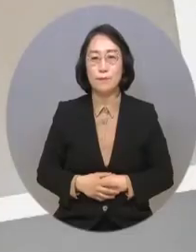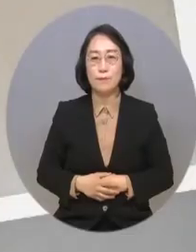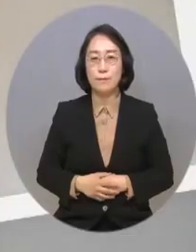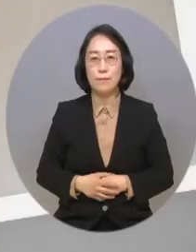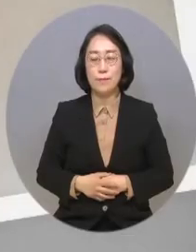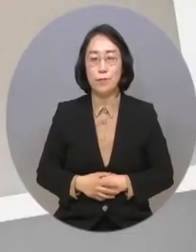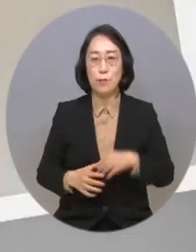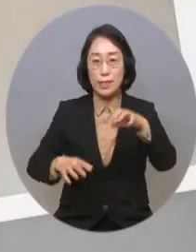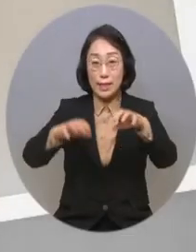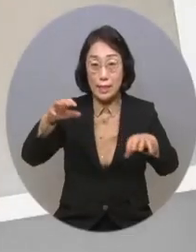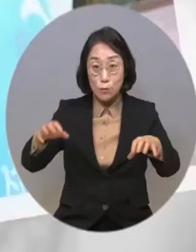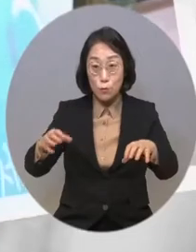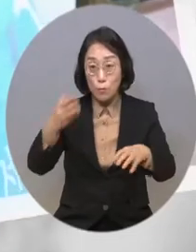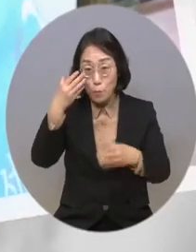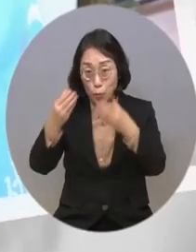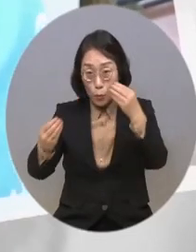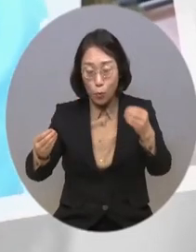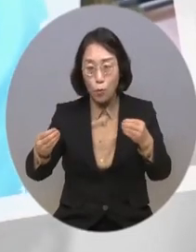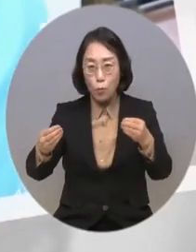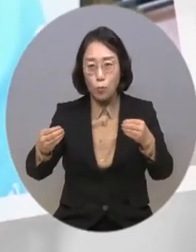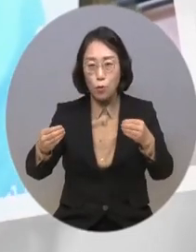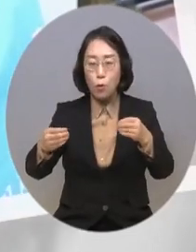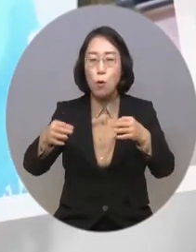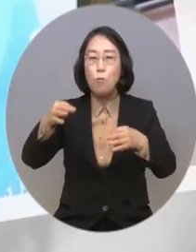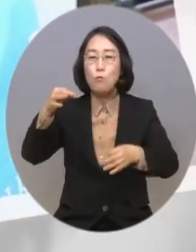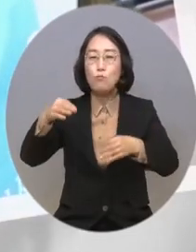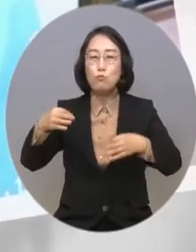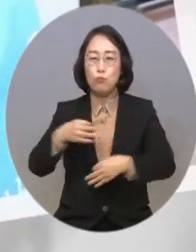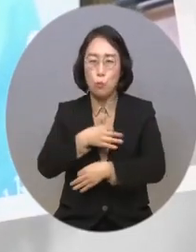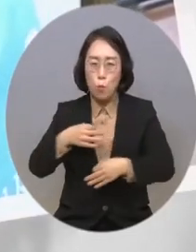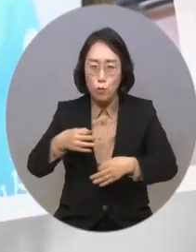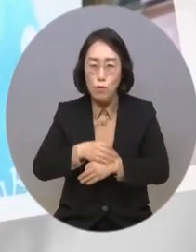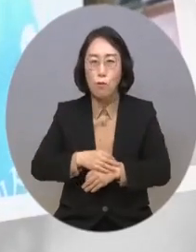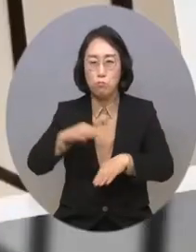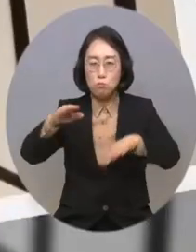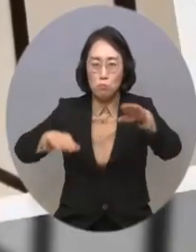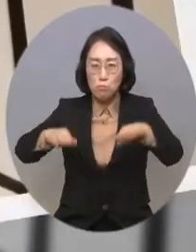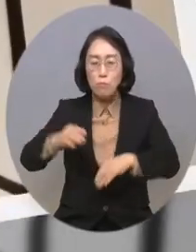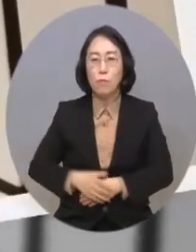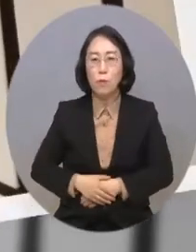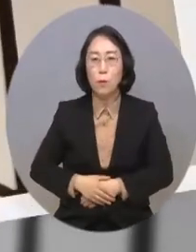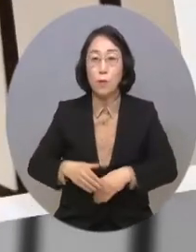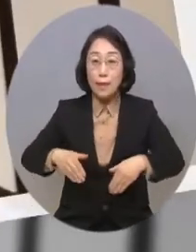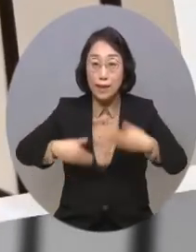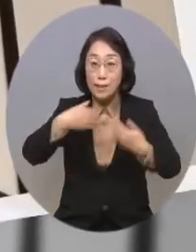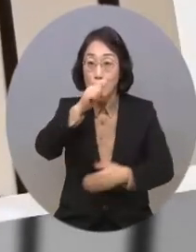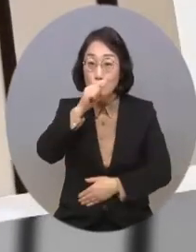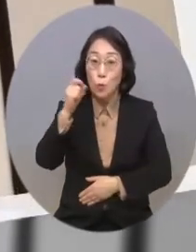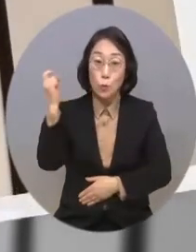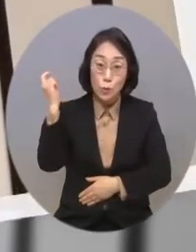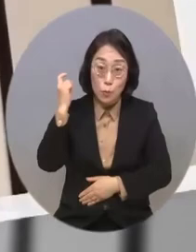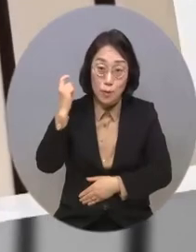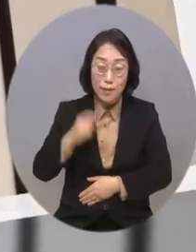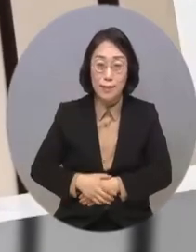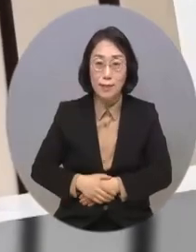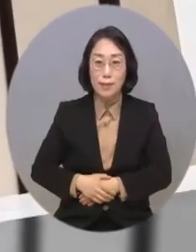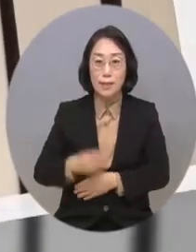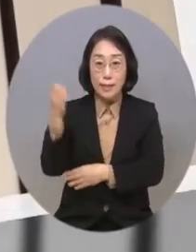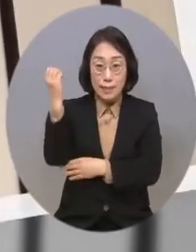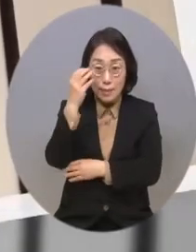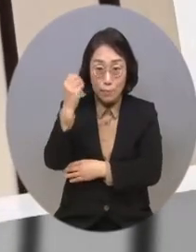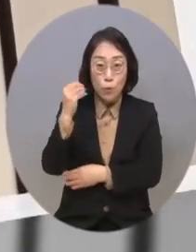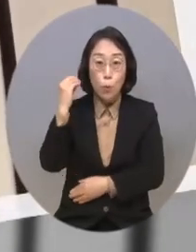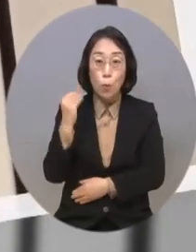우리 주변에서 일어나는 불공정한 사례부터 억울한 사연, 따뜻한 미담까지 장애인신문과